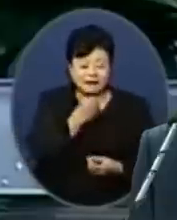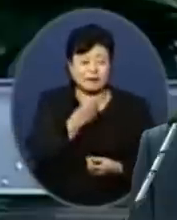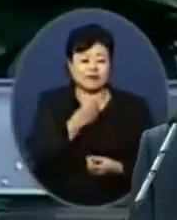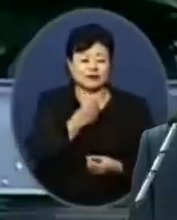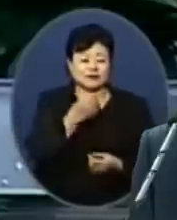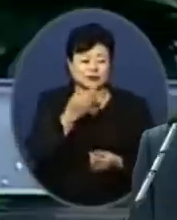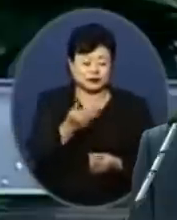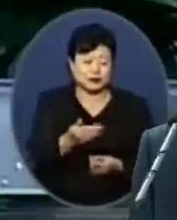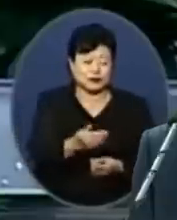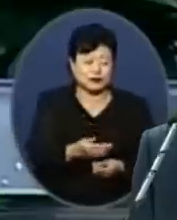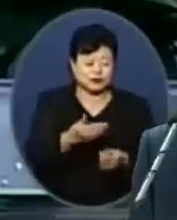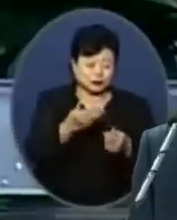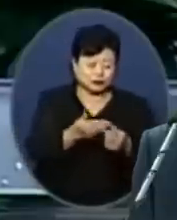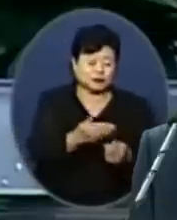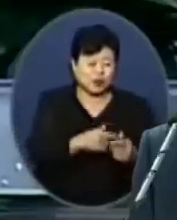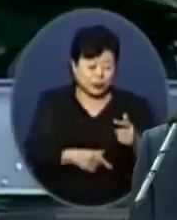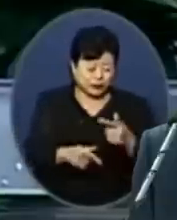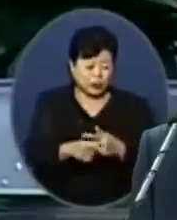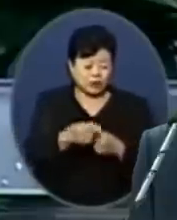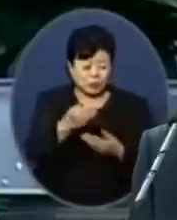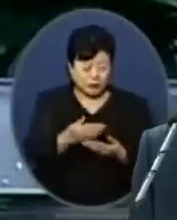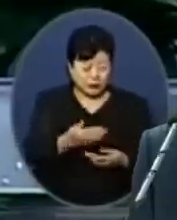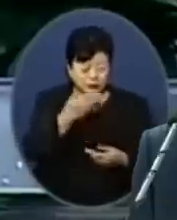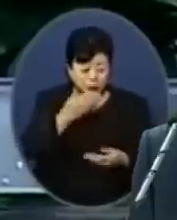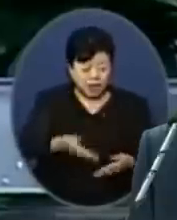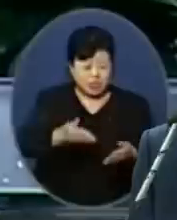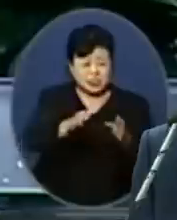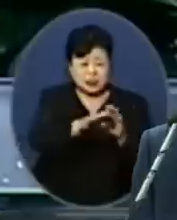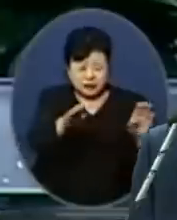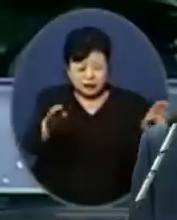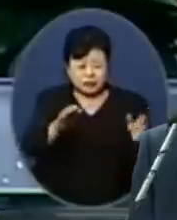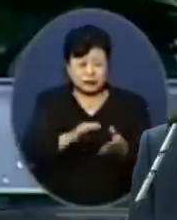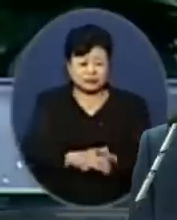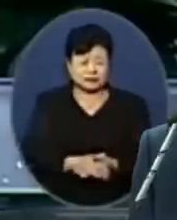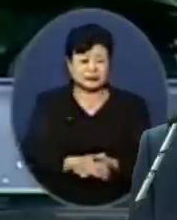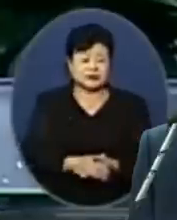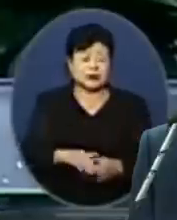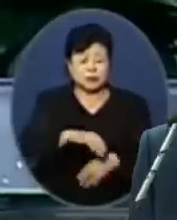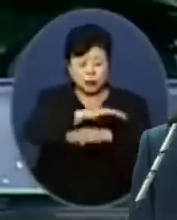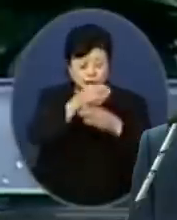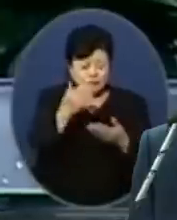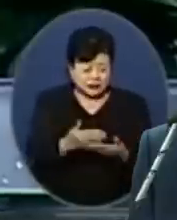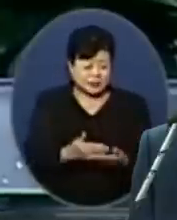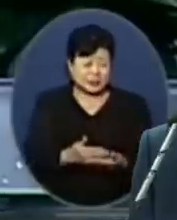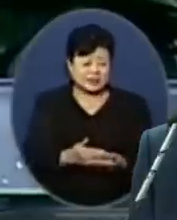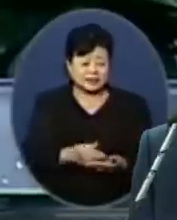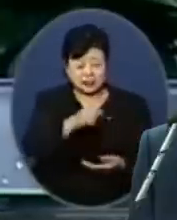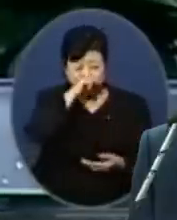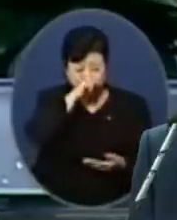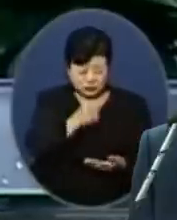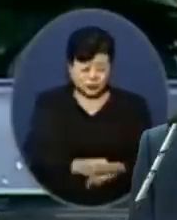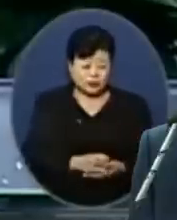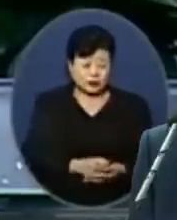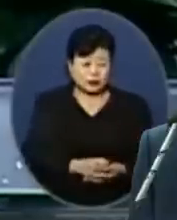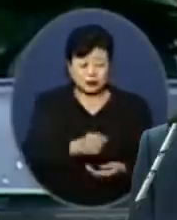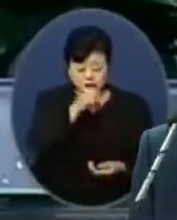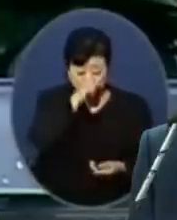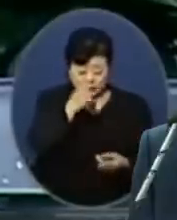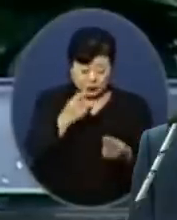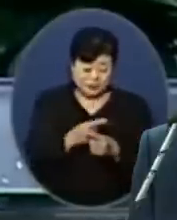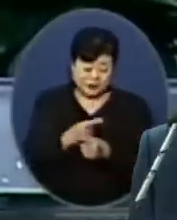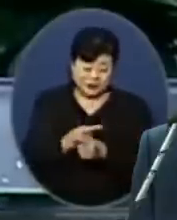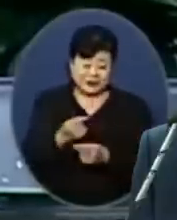해지고 주므로 또 더 받을 수 있는 길이 열려지고 만사에 형통해지고 좋아지는